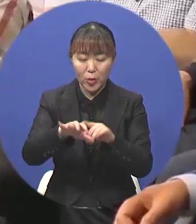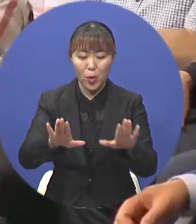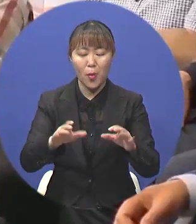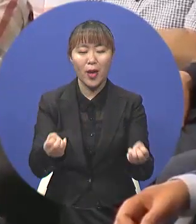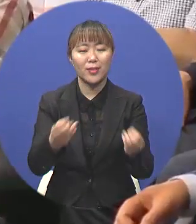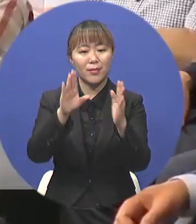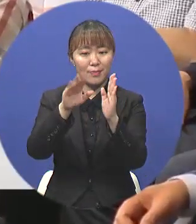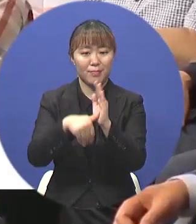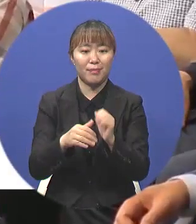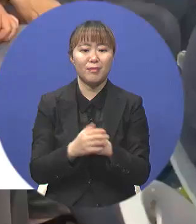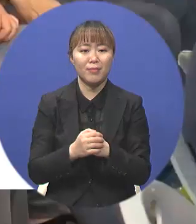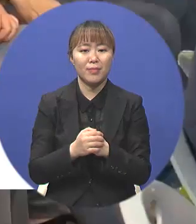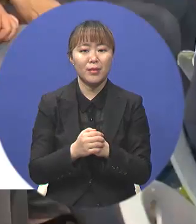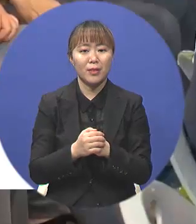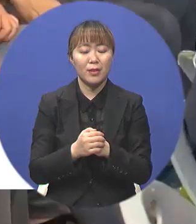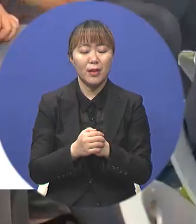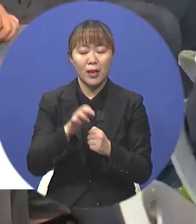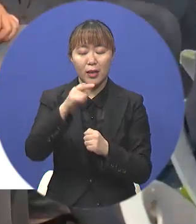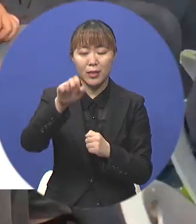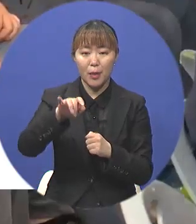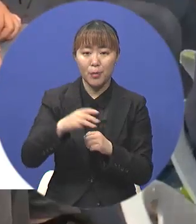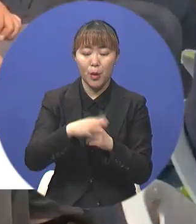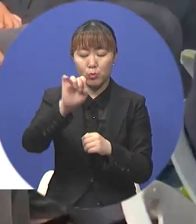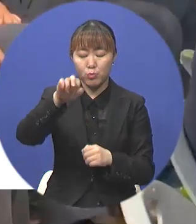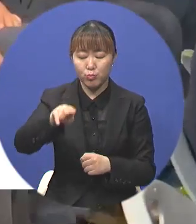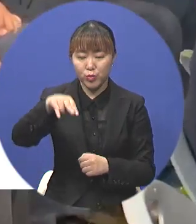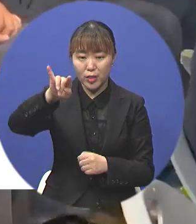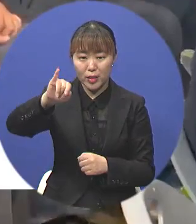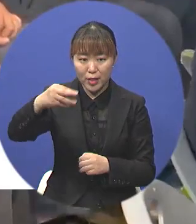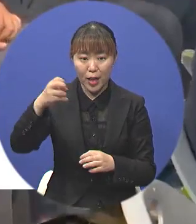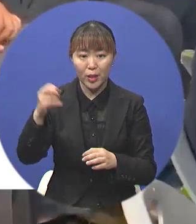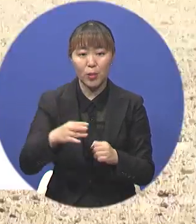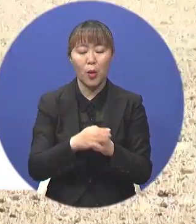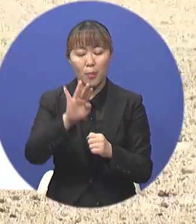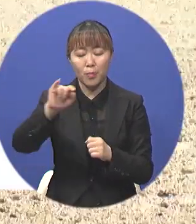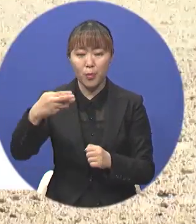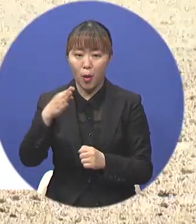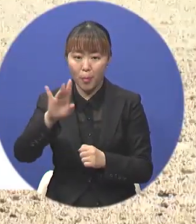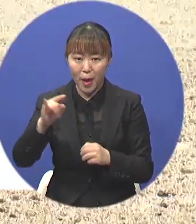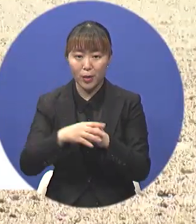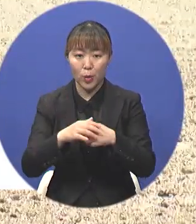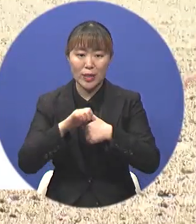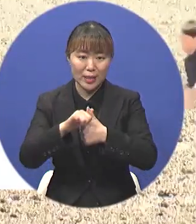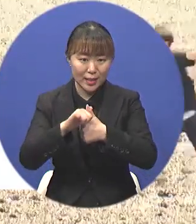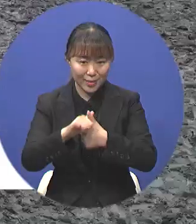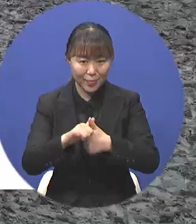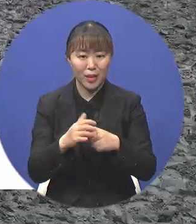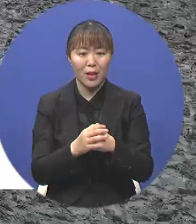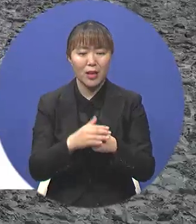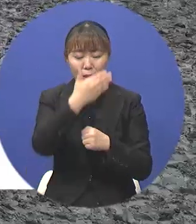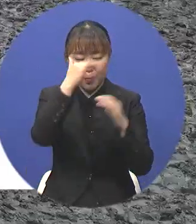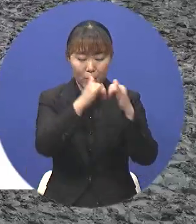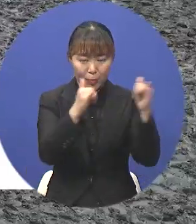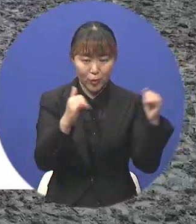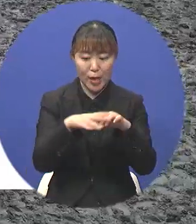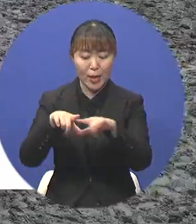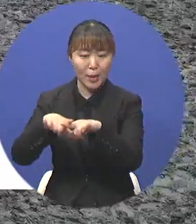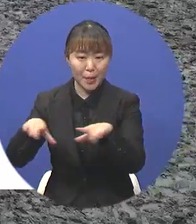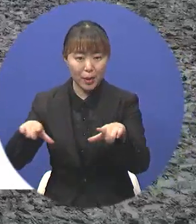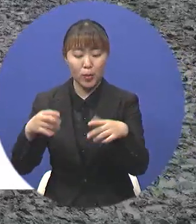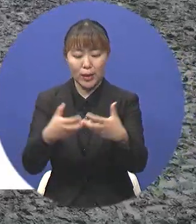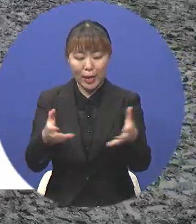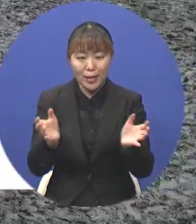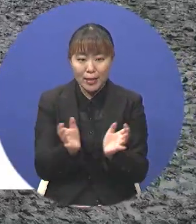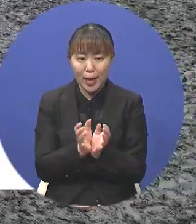이번 행사에서는 갯벌 풋살 대회와 레저 뻘배 대회, 머드 씨름 대회 등이 청년부와 일반부,